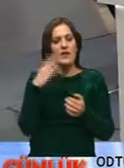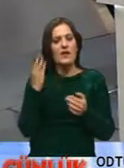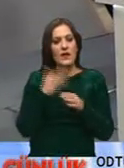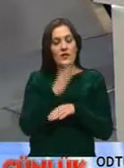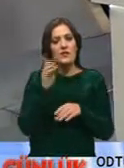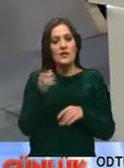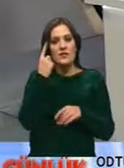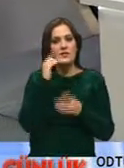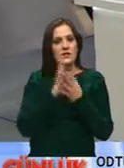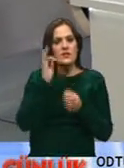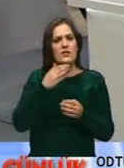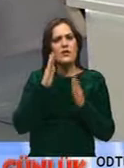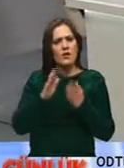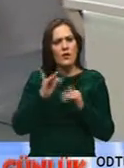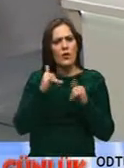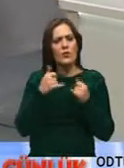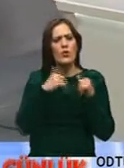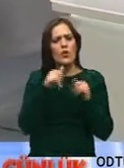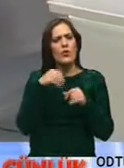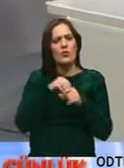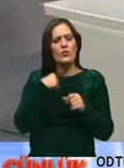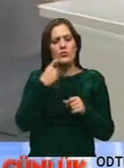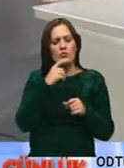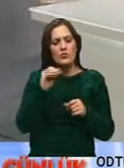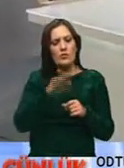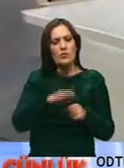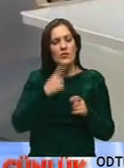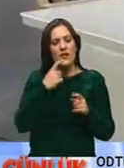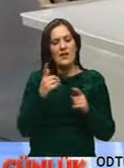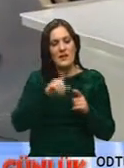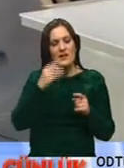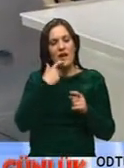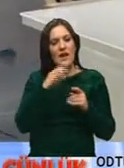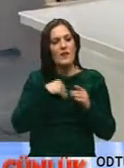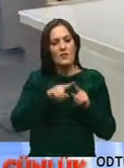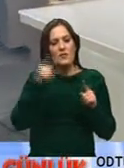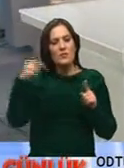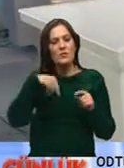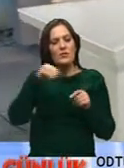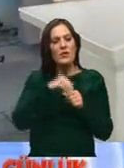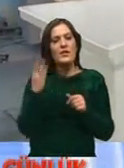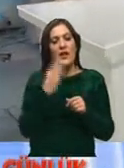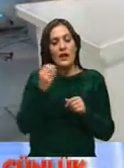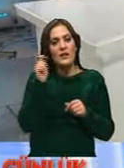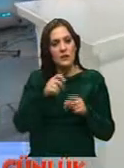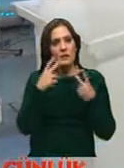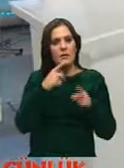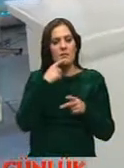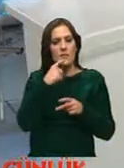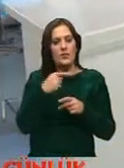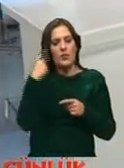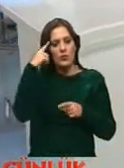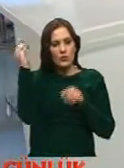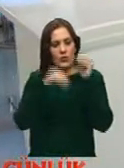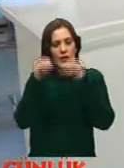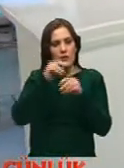değişik kişiler. Böyle sürekli oyun oynuyor. Çocukluğu ve lise hayatı boyunca oyun oynamış. Ama yetmemiş adama. Yani ben bunun daha iyisini yapabilirim deyip. Artık